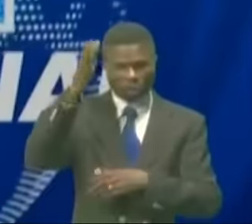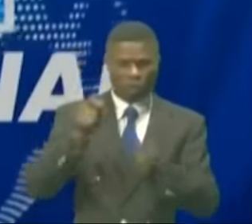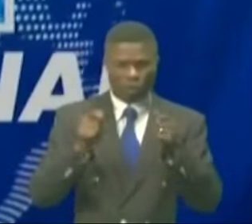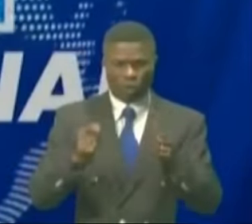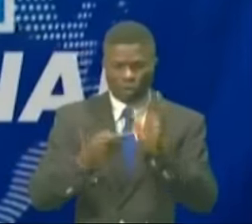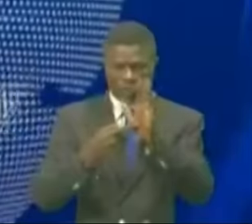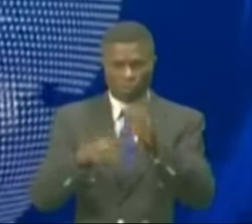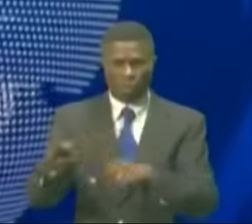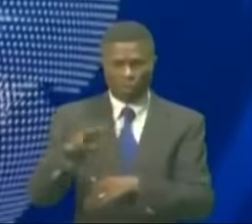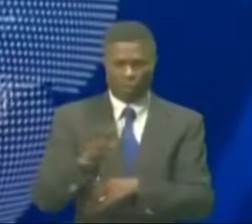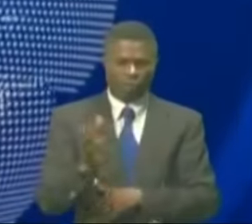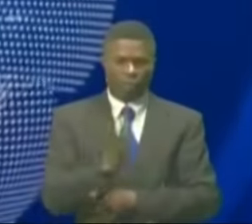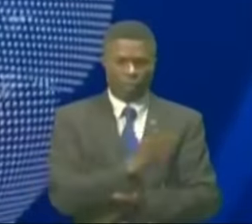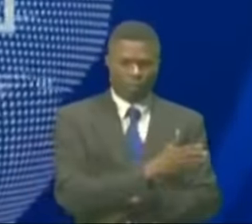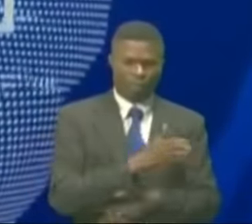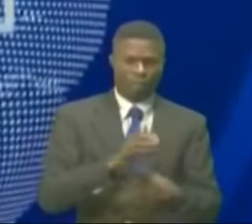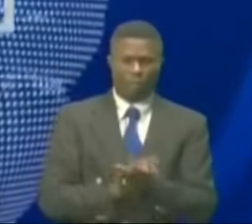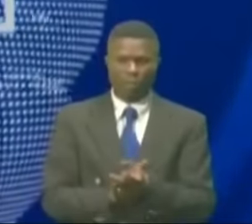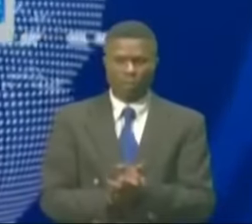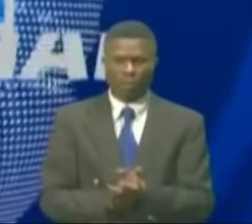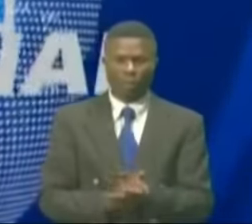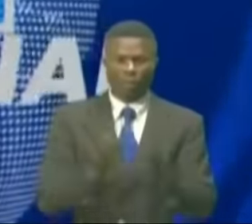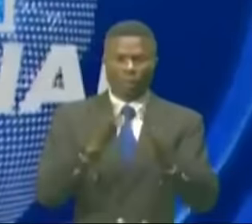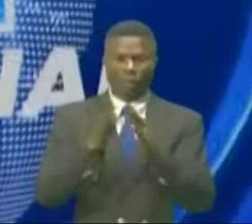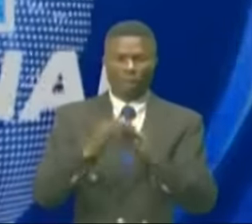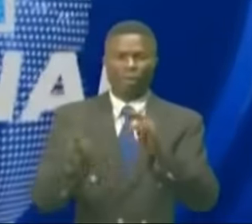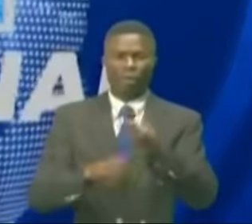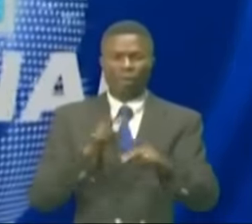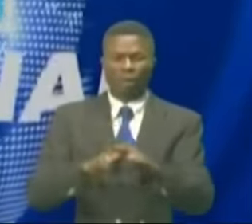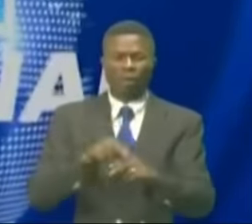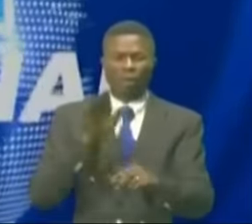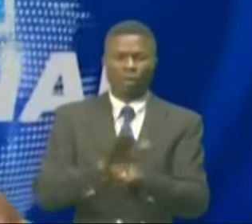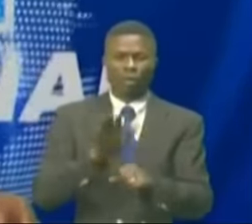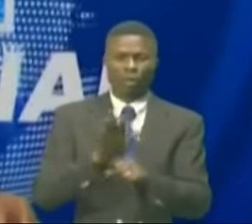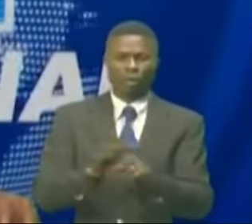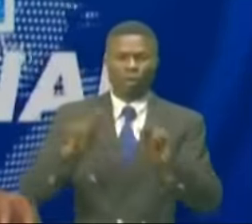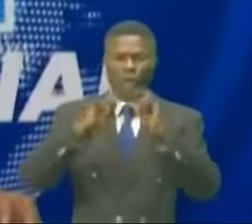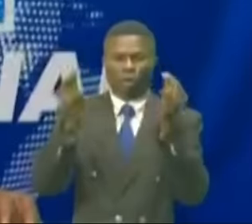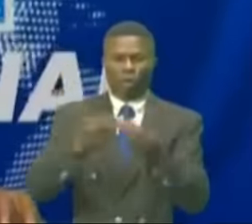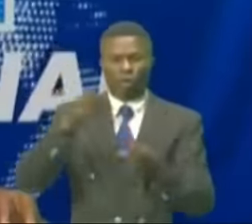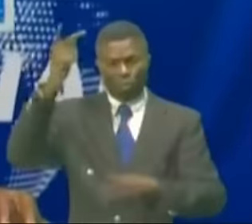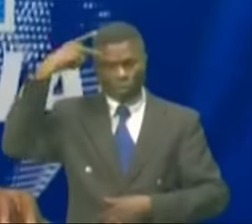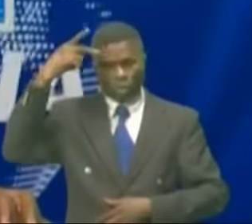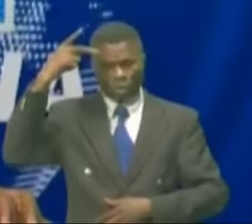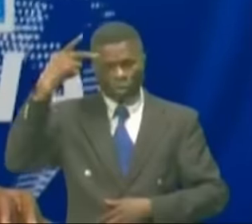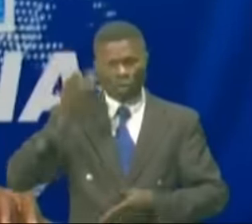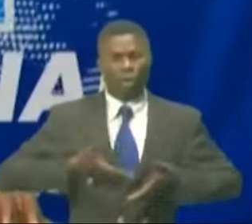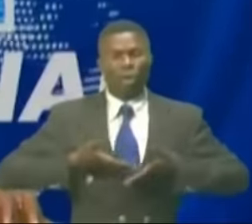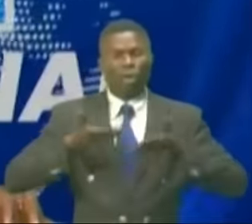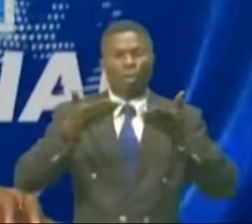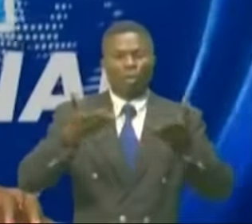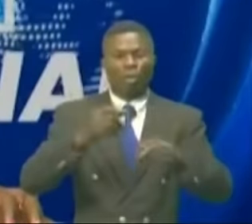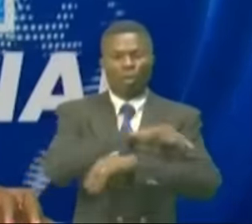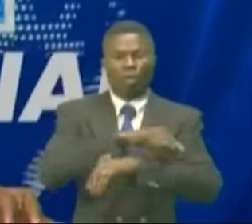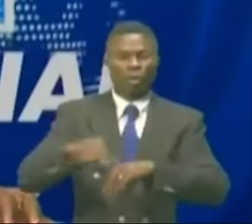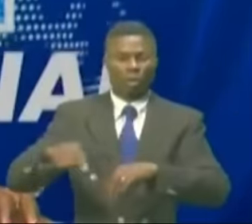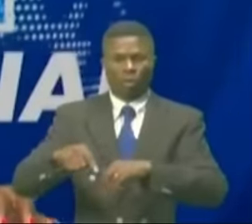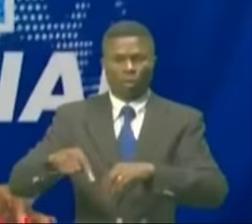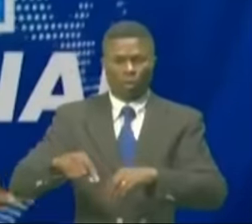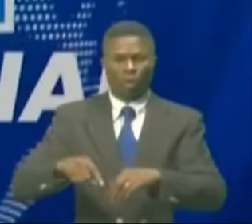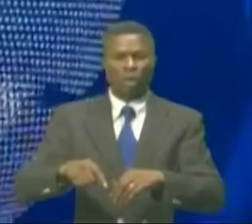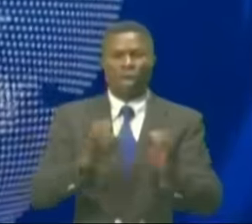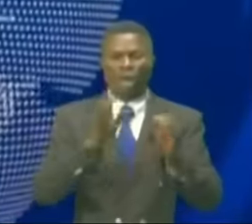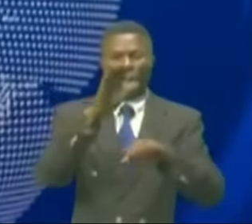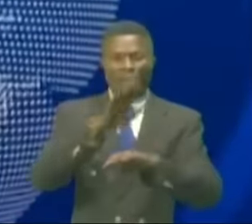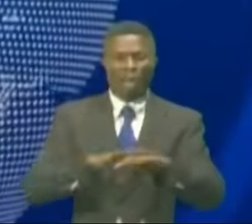prochaines éditions. À l'Assemblée nationale, plusieurs regroupements politiques proposent au bureau de convoquer